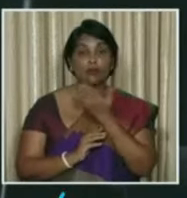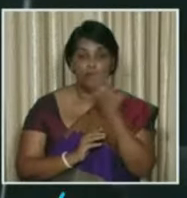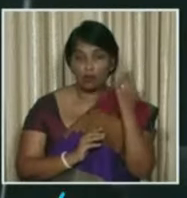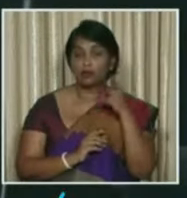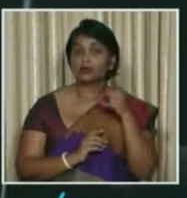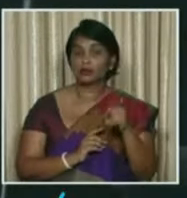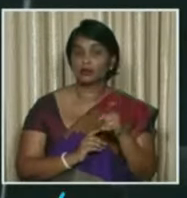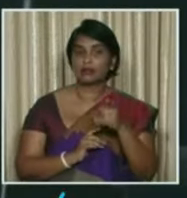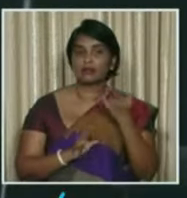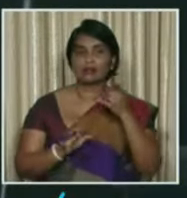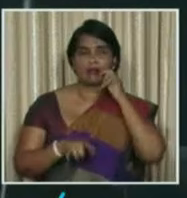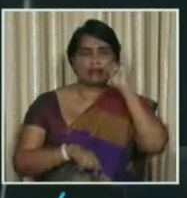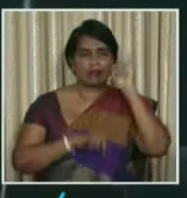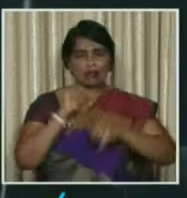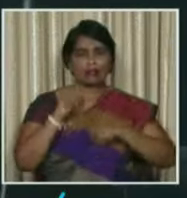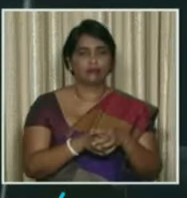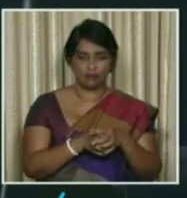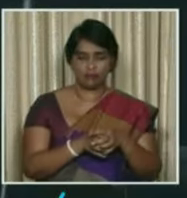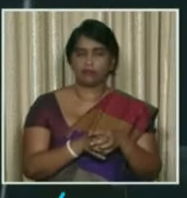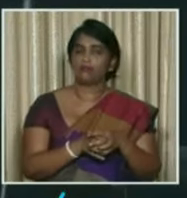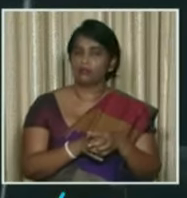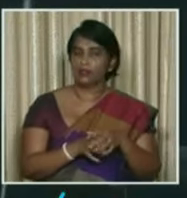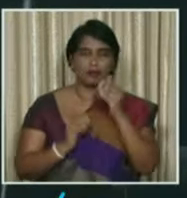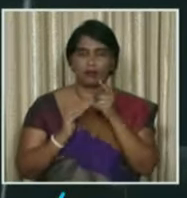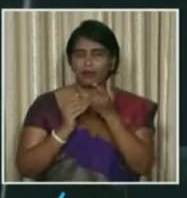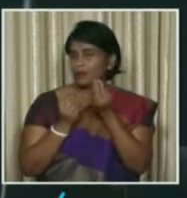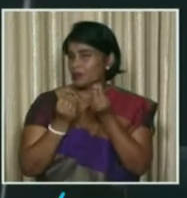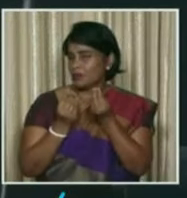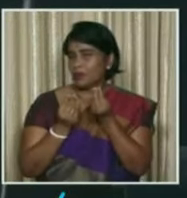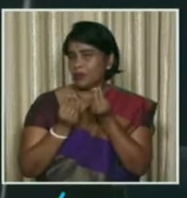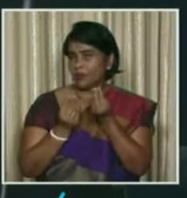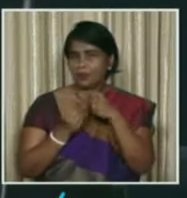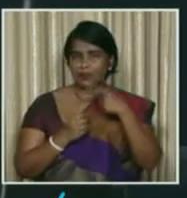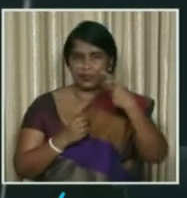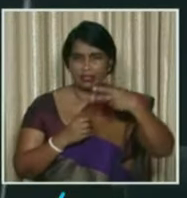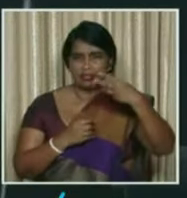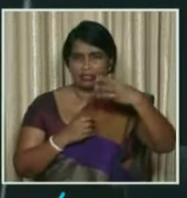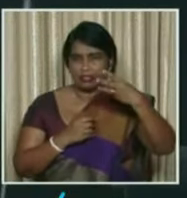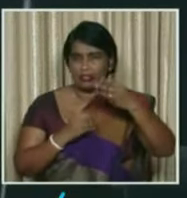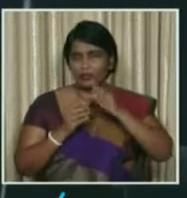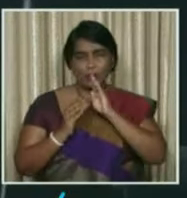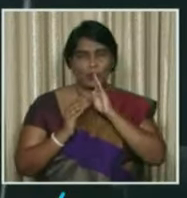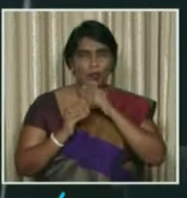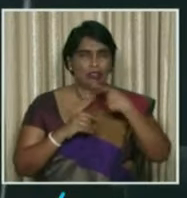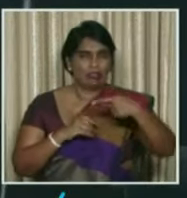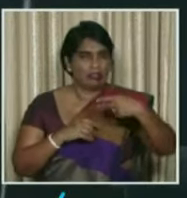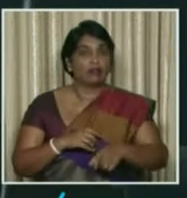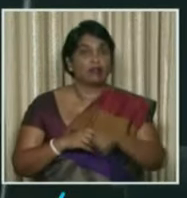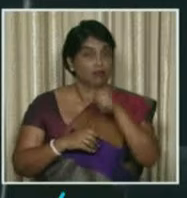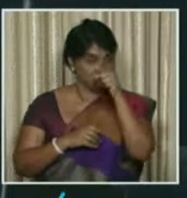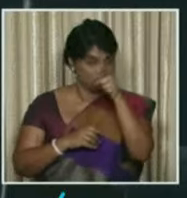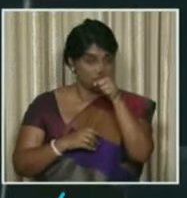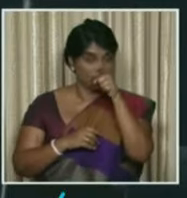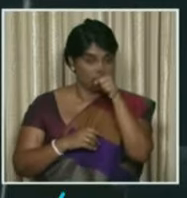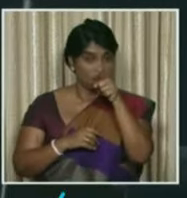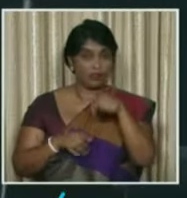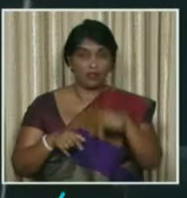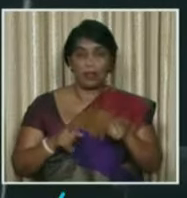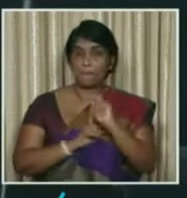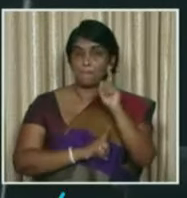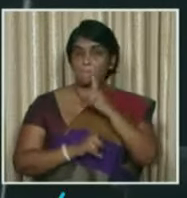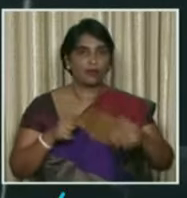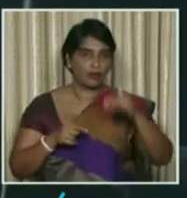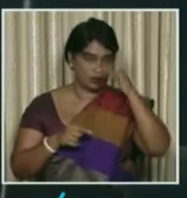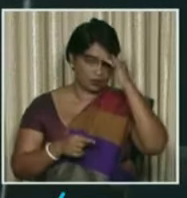අර රැට්ටටයි බට්ටටයි සුට්ටටයි එක්කහුවෙලා මේ රටට ගිය කල තව දවස් දෙක තුනක් ගියා නම් කථානායකතුමනි ඔබතුමා ඇතුළු මේ